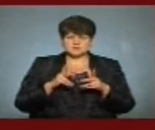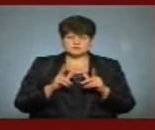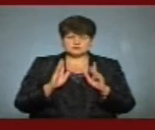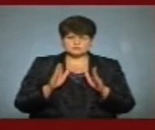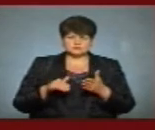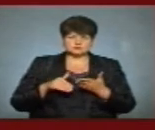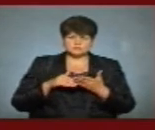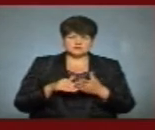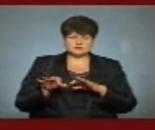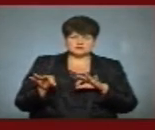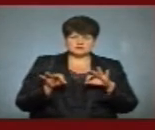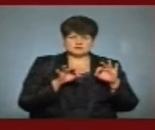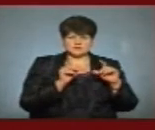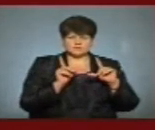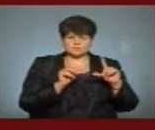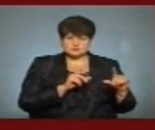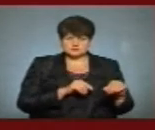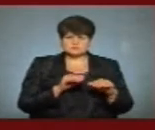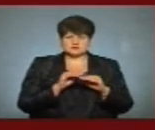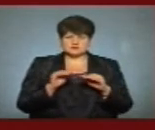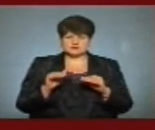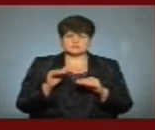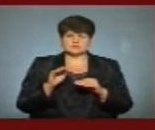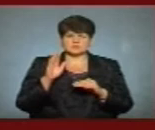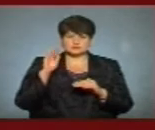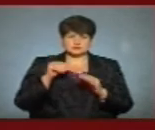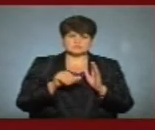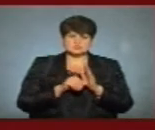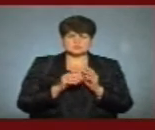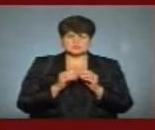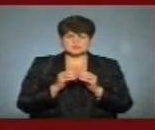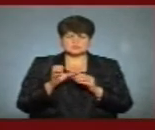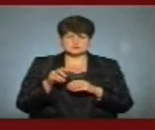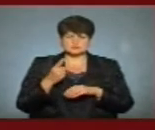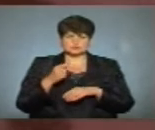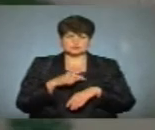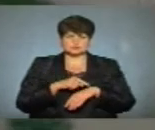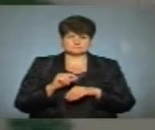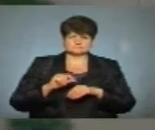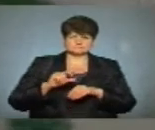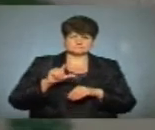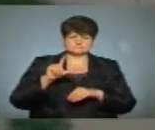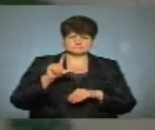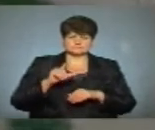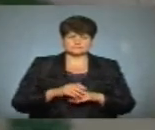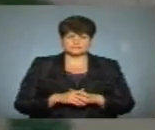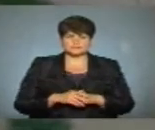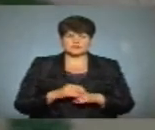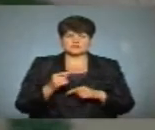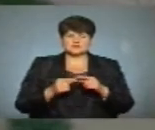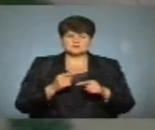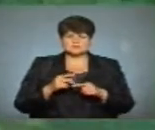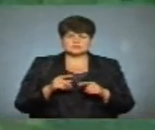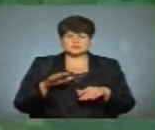будемо евакуацію. Рівень води піднімається від 6 до 10 сантиметрів в годину. Про наслідки повені в цих